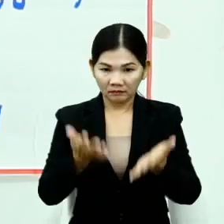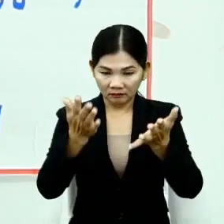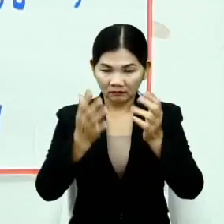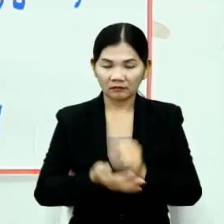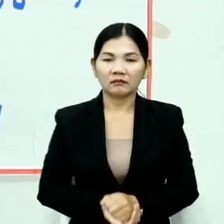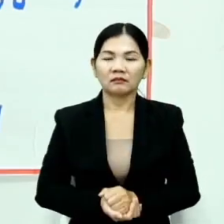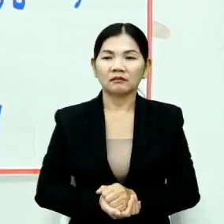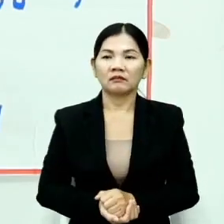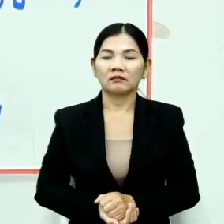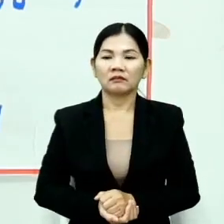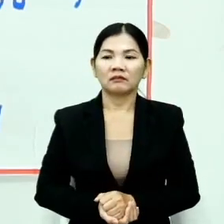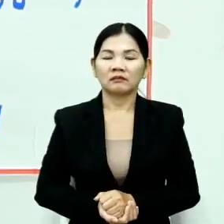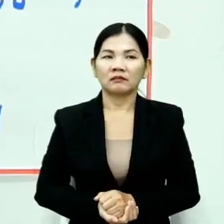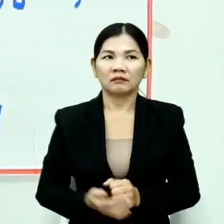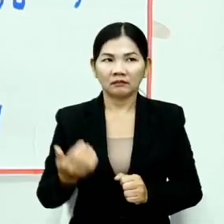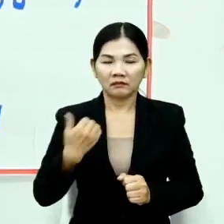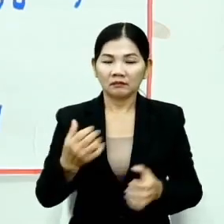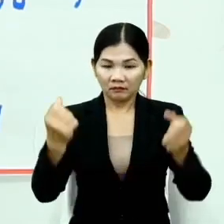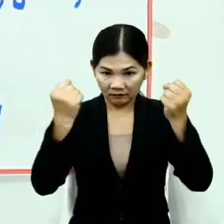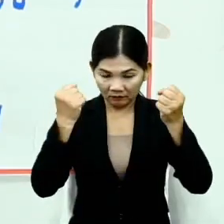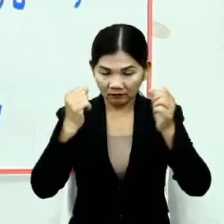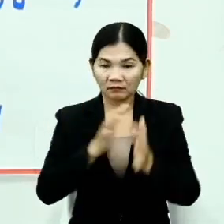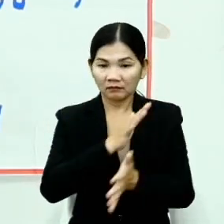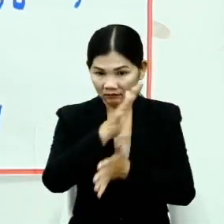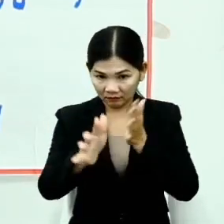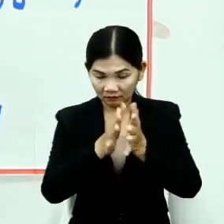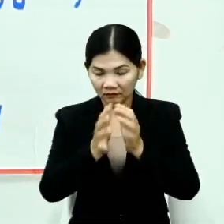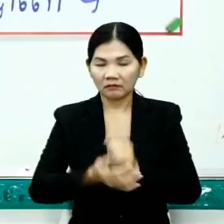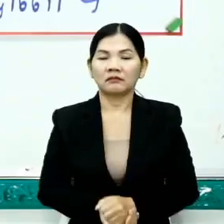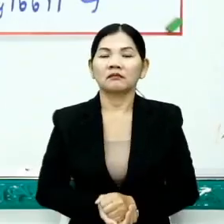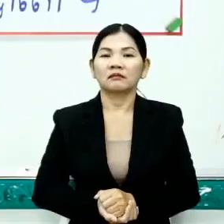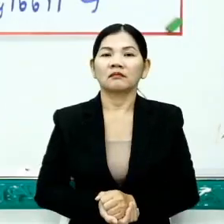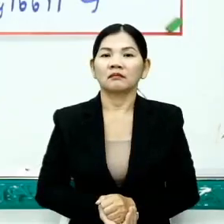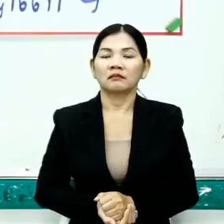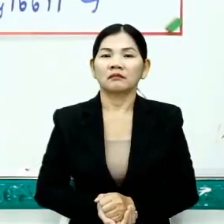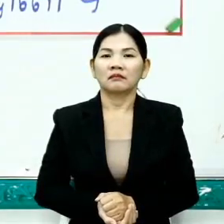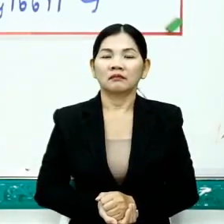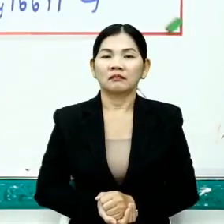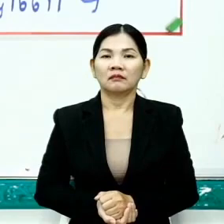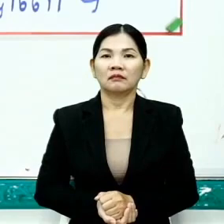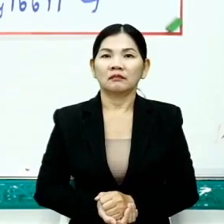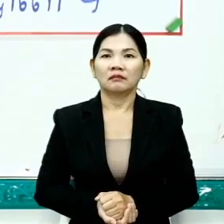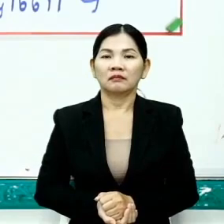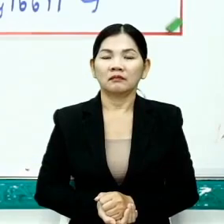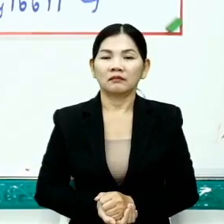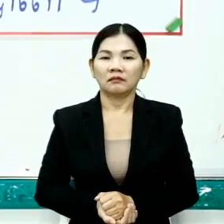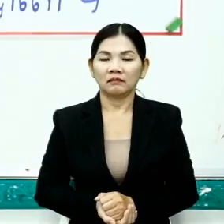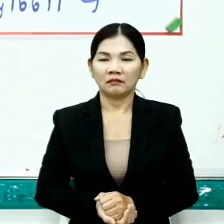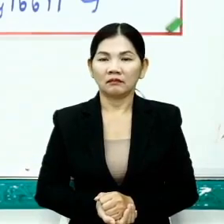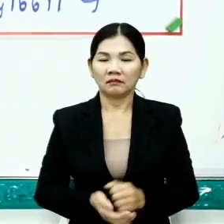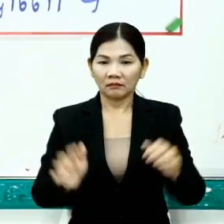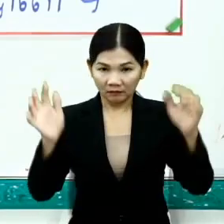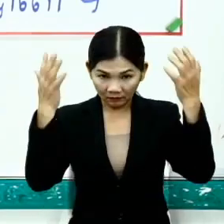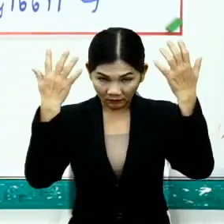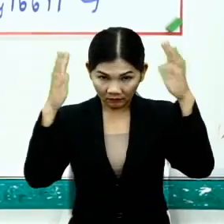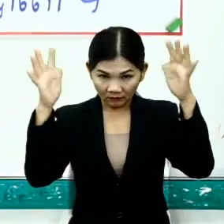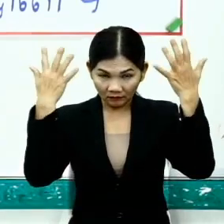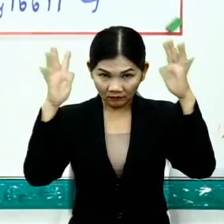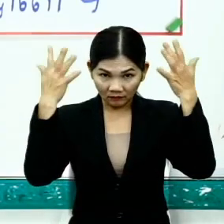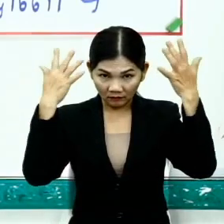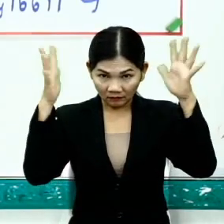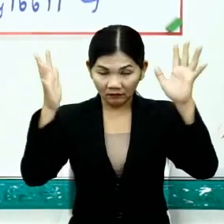តែដៃញ៉ាំទឹកដោះគោដើម្បីឲ្យយើងមានកម្លាំងក្នុងការអានណាចាចាប់ផ្ដើម